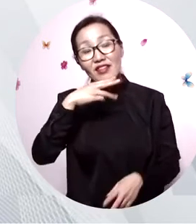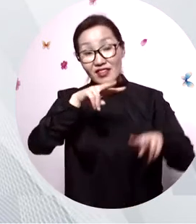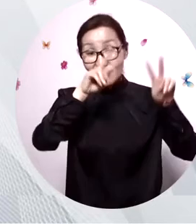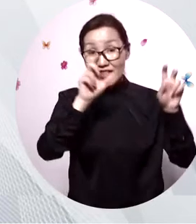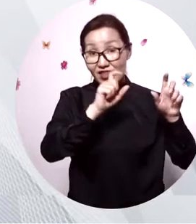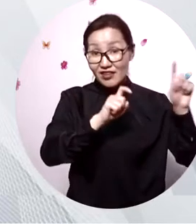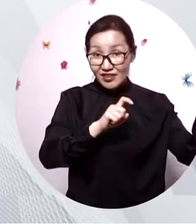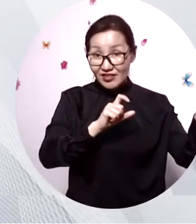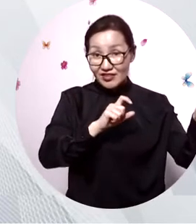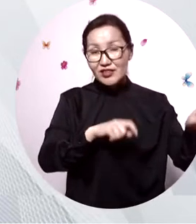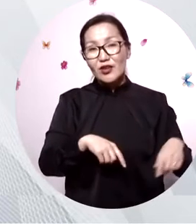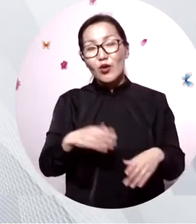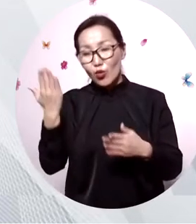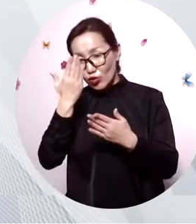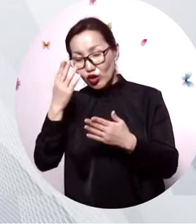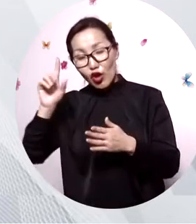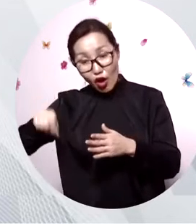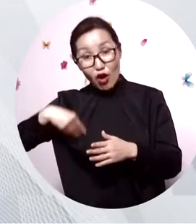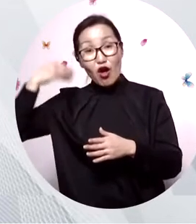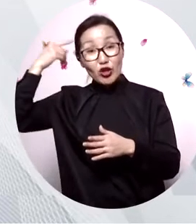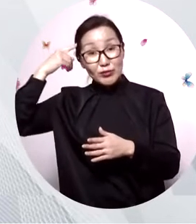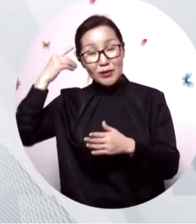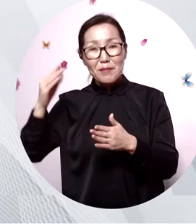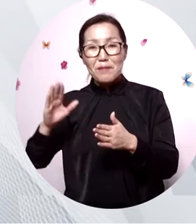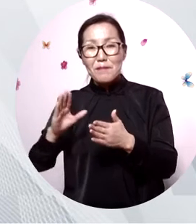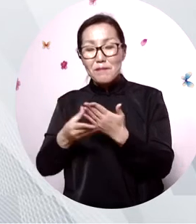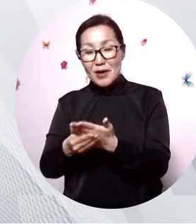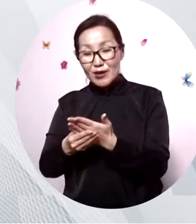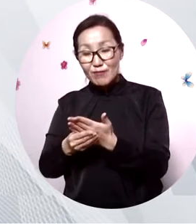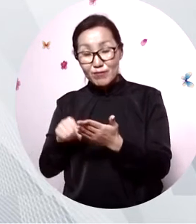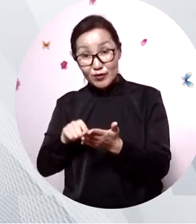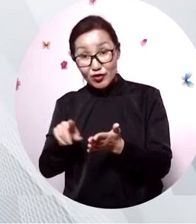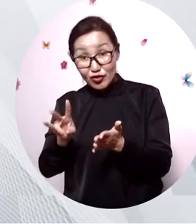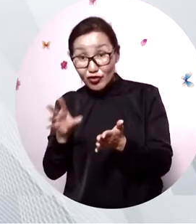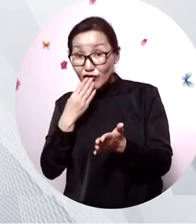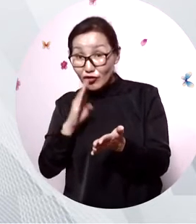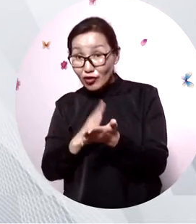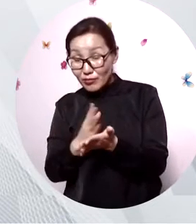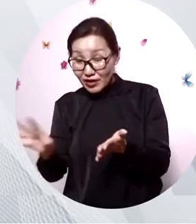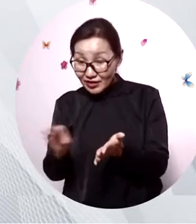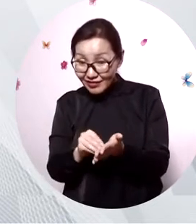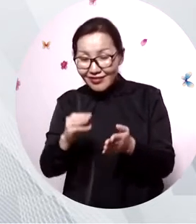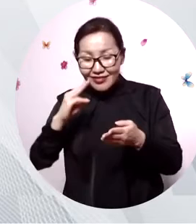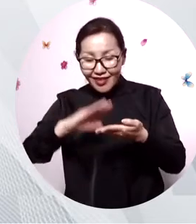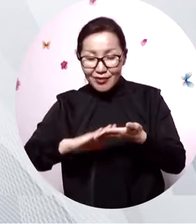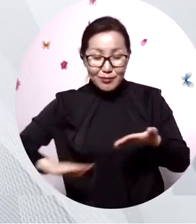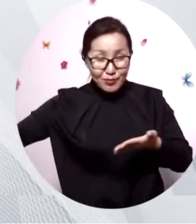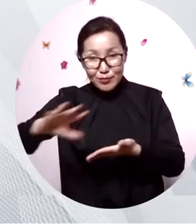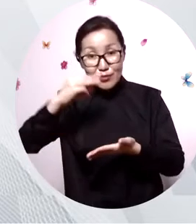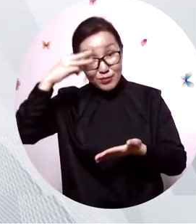мэдээллийн их нь уншихад ойлгомжтой, баримт нотолгоотой, таны мэдхүйн мэдээлэл өх ач холбогдолтой